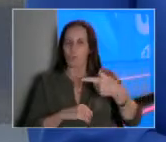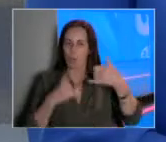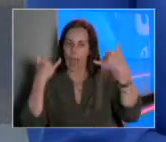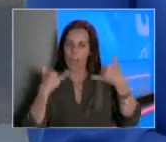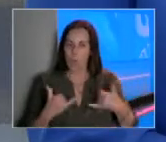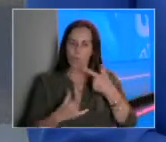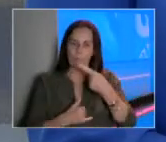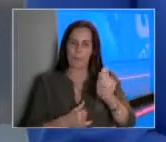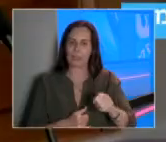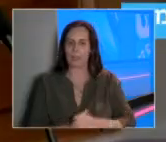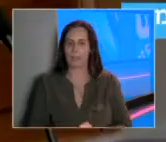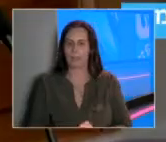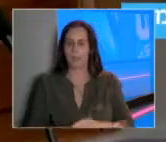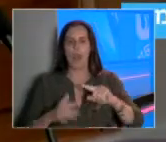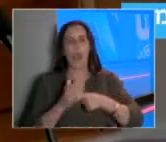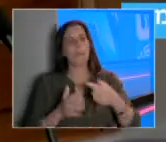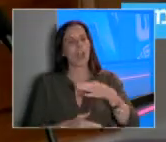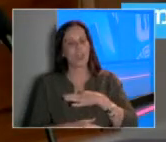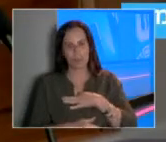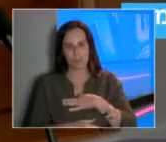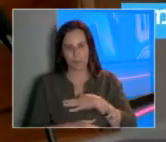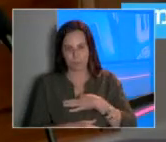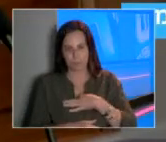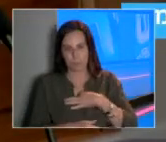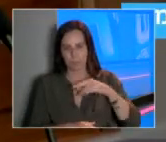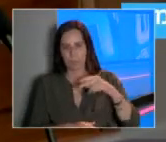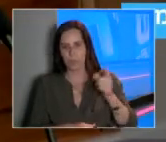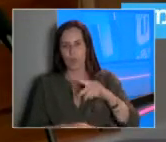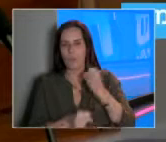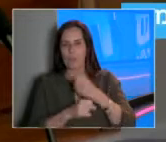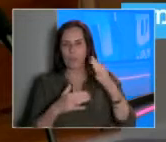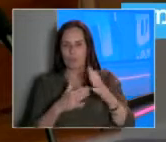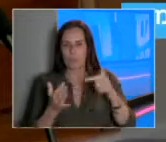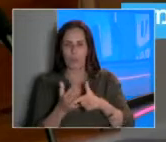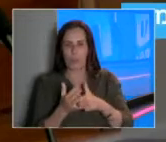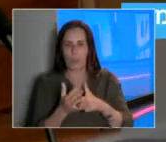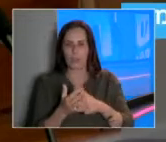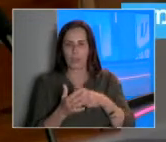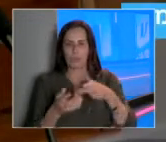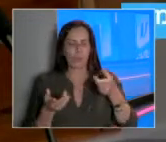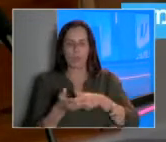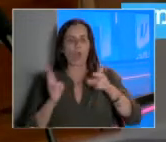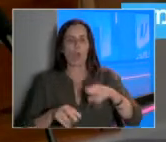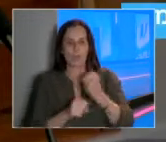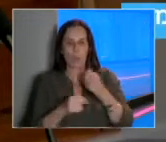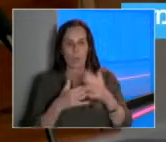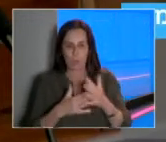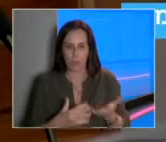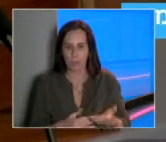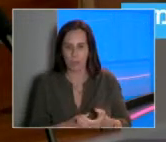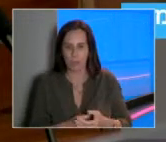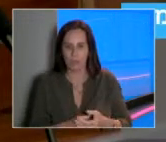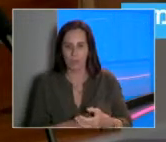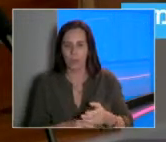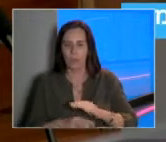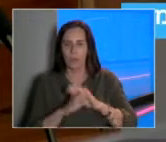היום בכנסת כך. המטרה שלנו היא שוב פעם, זאת אומרת, לא לבצע בדיקות כדי, בגלל שיש לנו יכולת לבצע בדיקות, זה לכל,